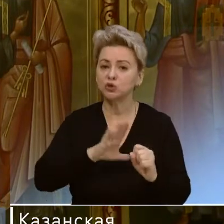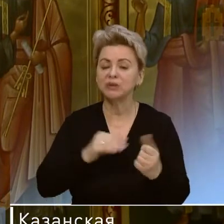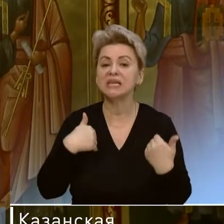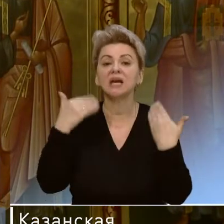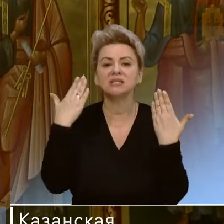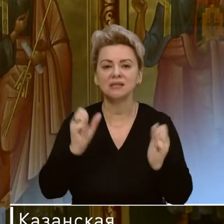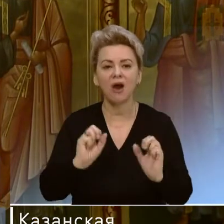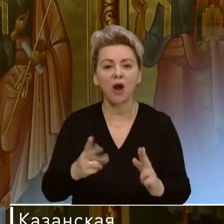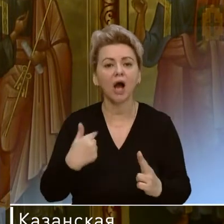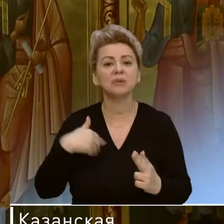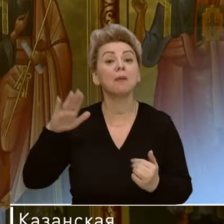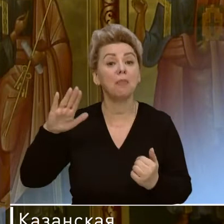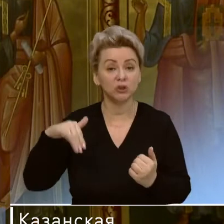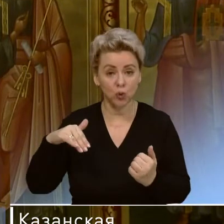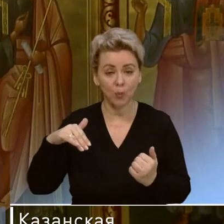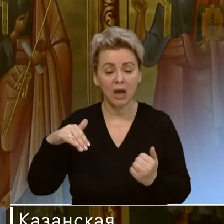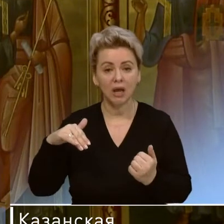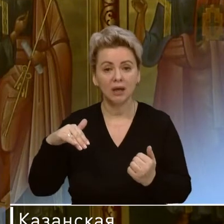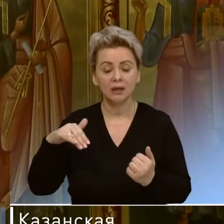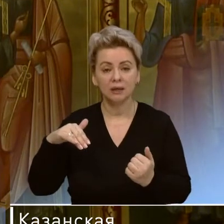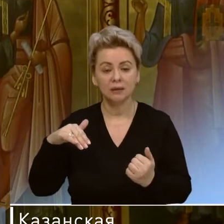я не знаю как, но мне потом